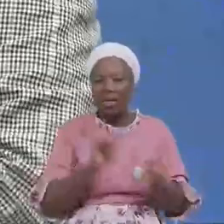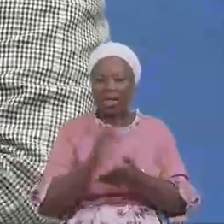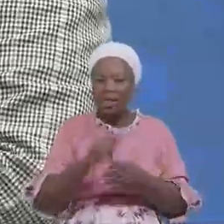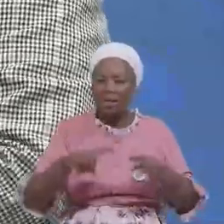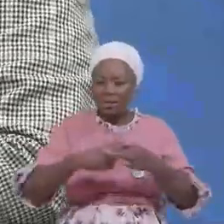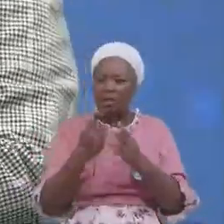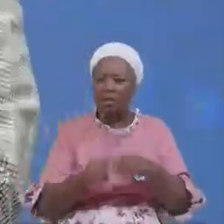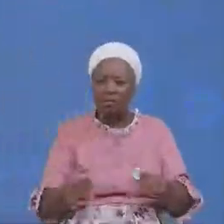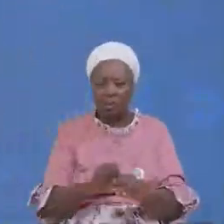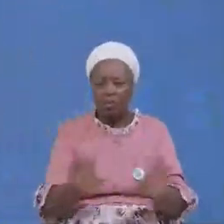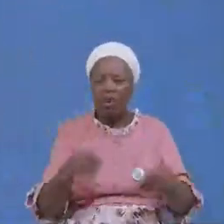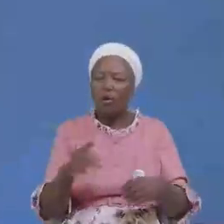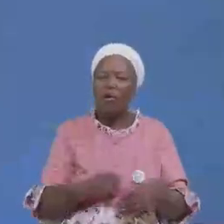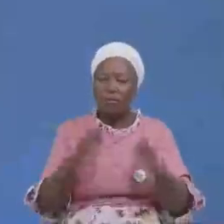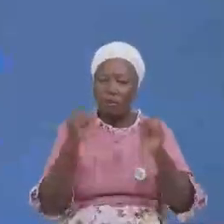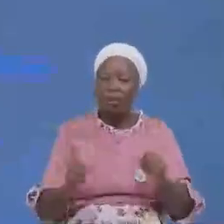de la puissance dans ta vie.